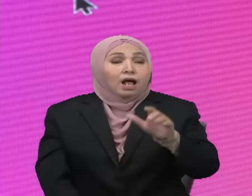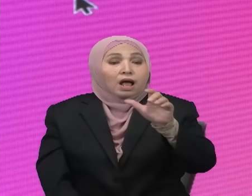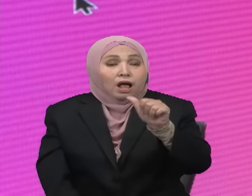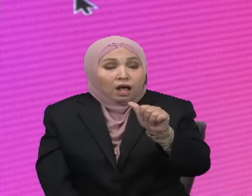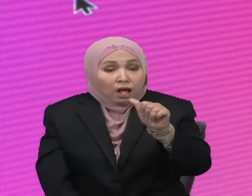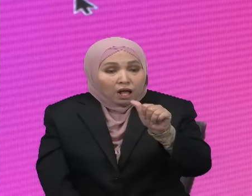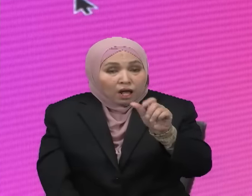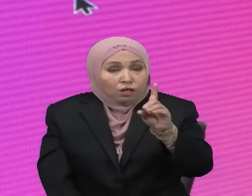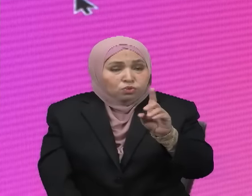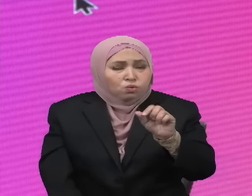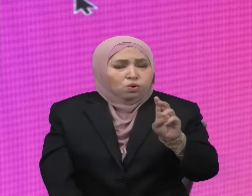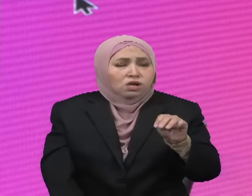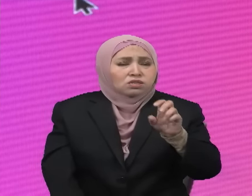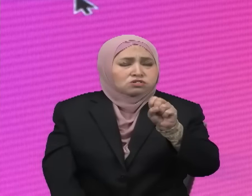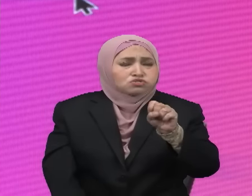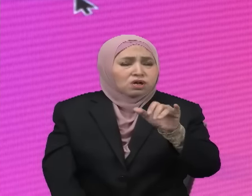Aduwan